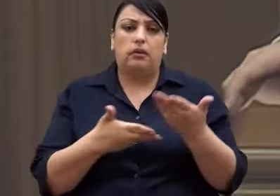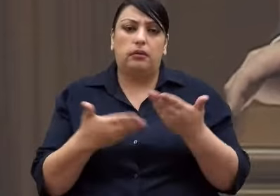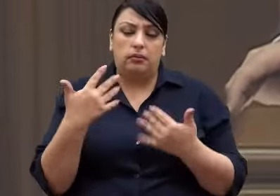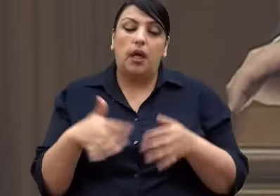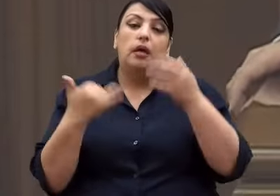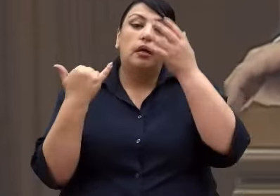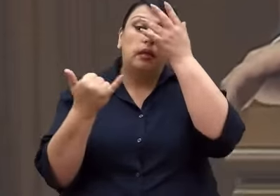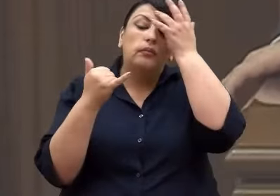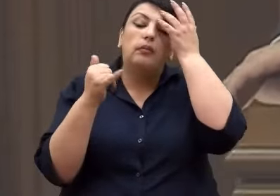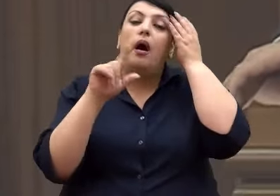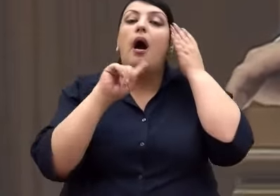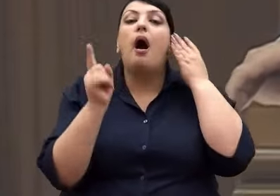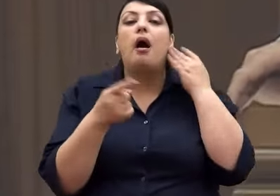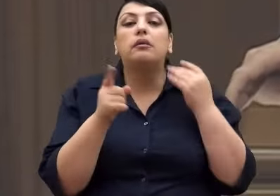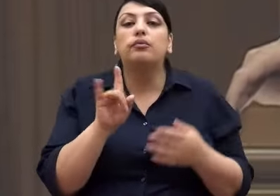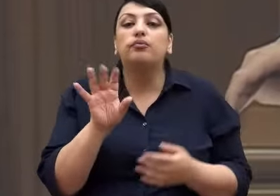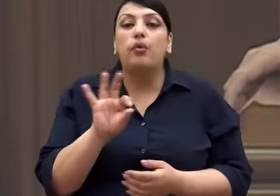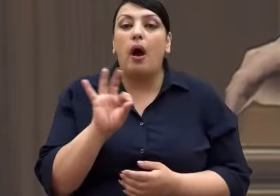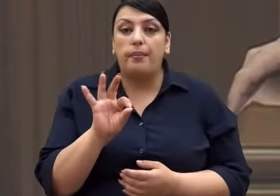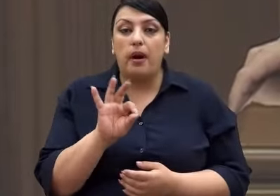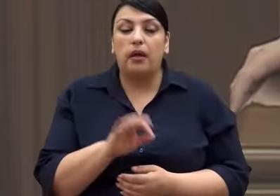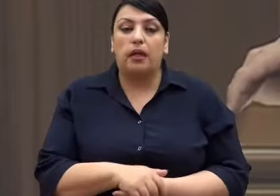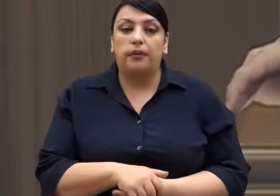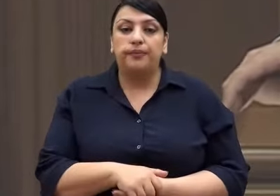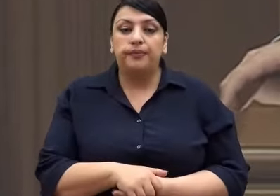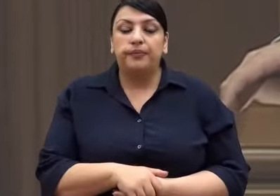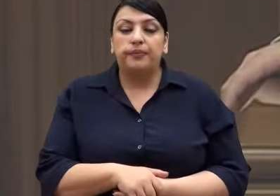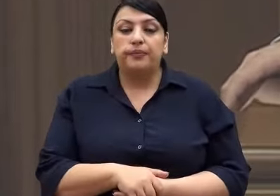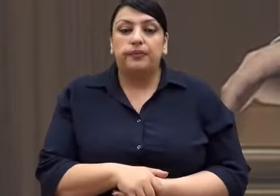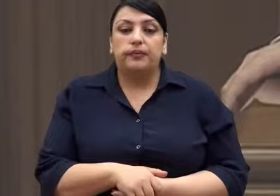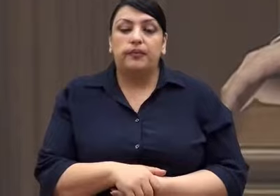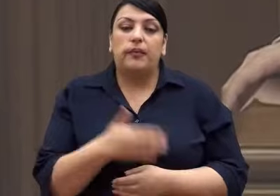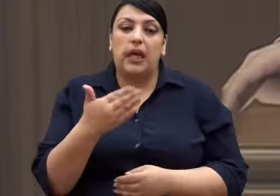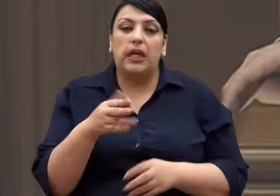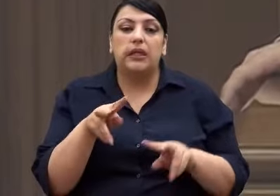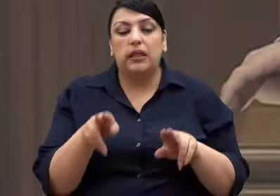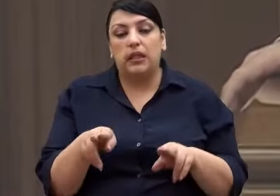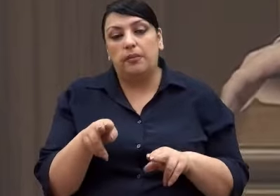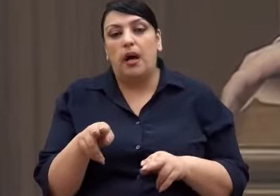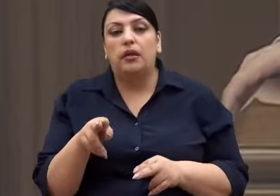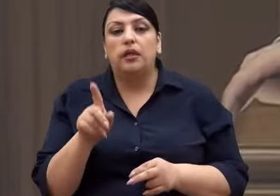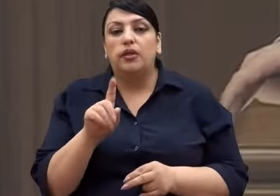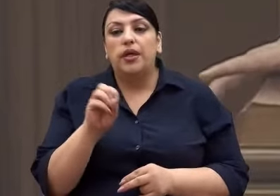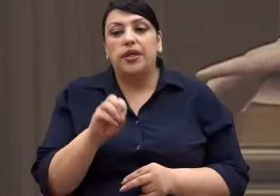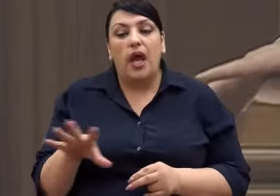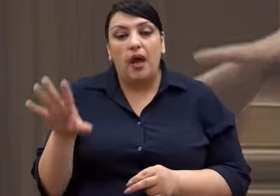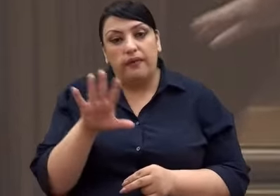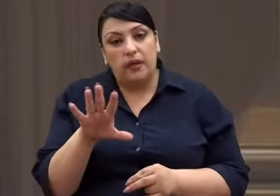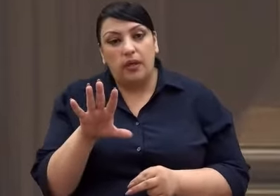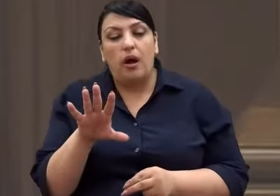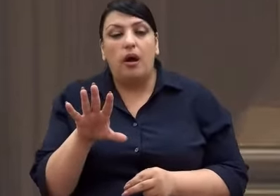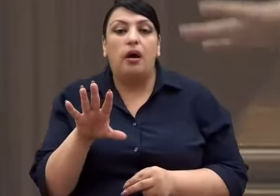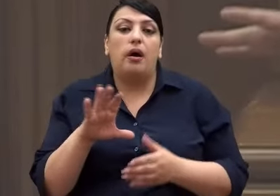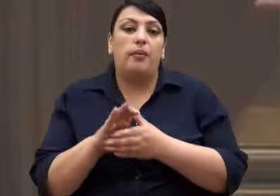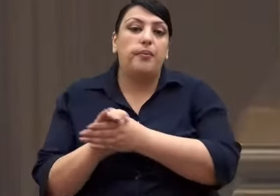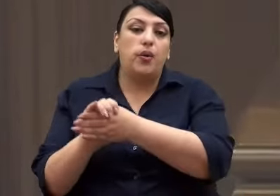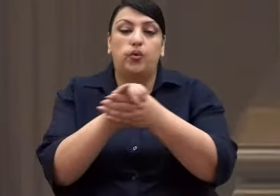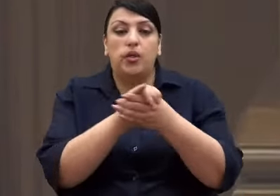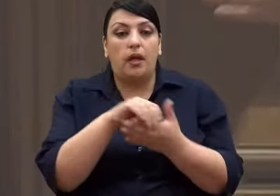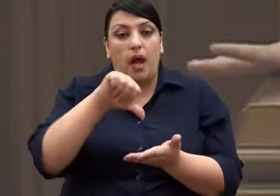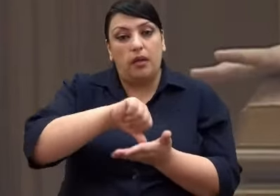հարցը այն չի ամենևին, այդպիսի հարց չկա դրված, լավ է լինել Եվրամիության անդամ, թե լավ չի, այդ հարցի